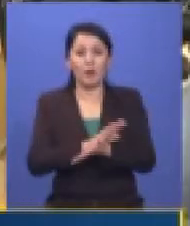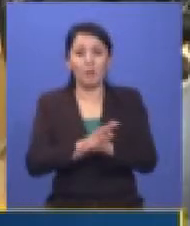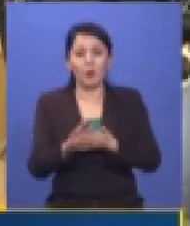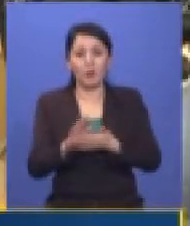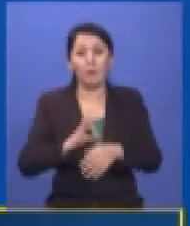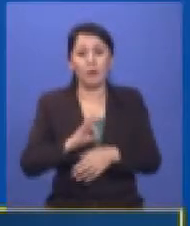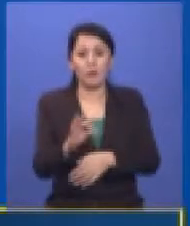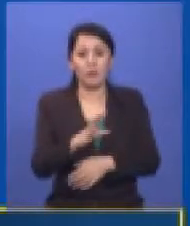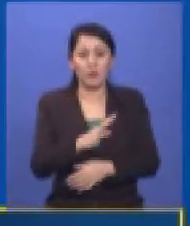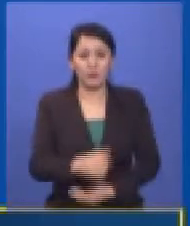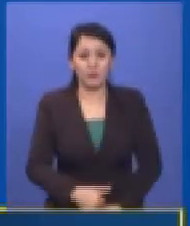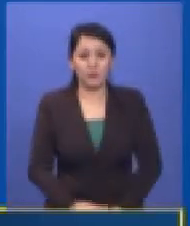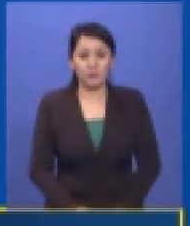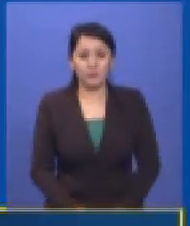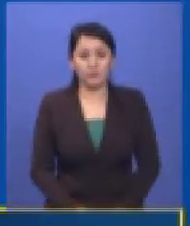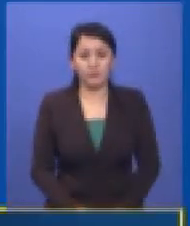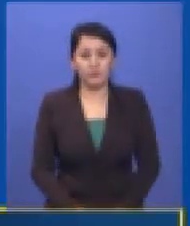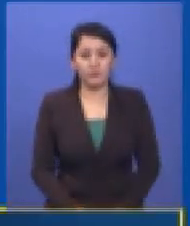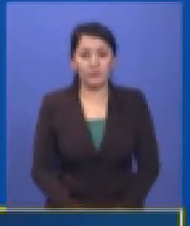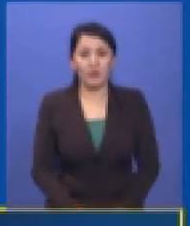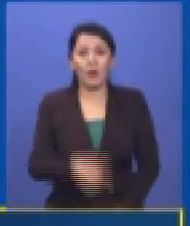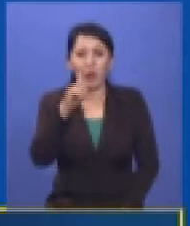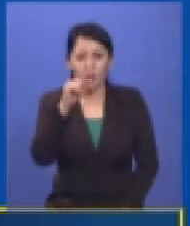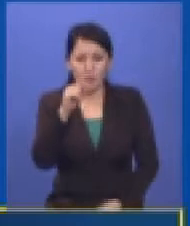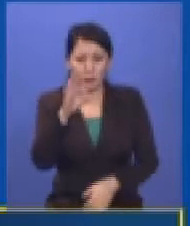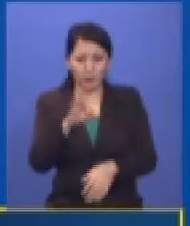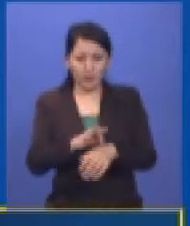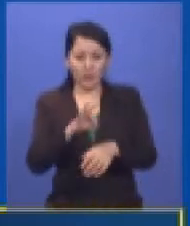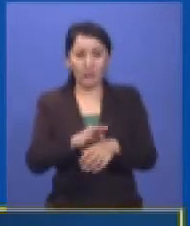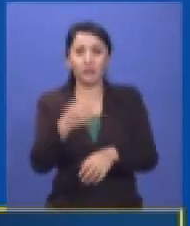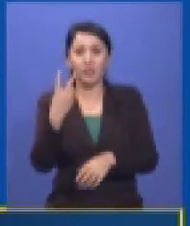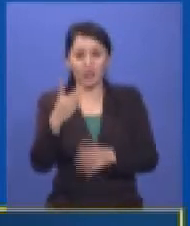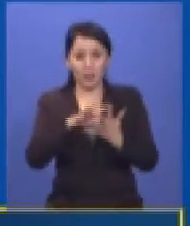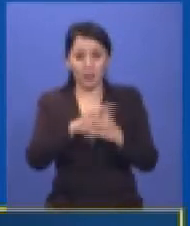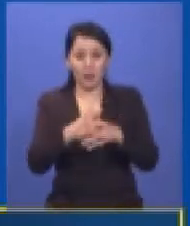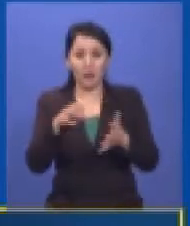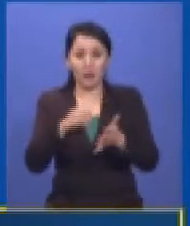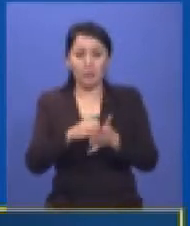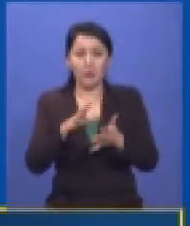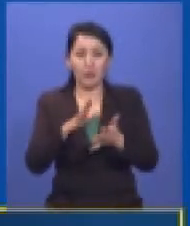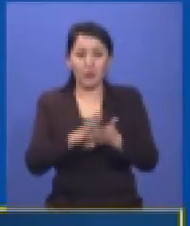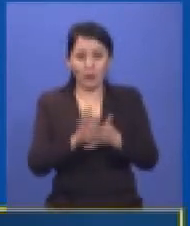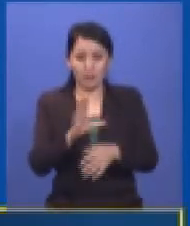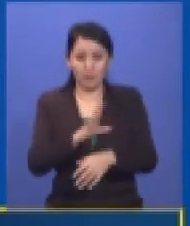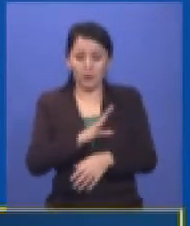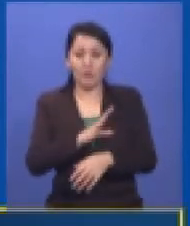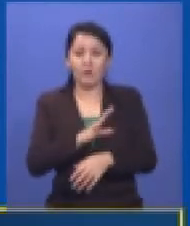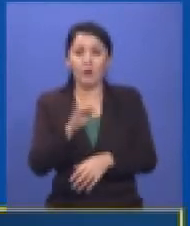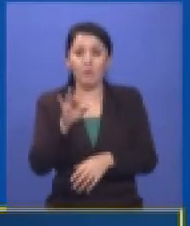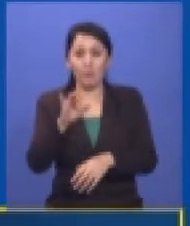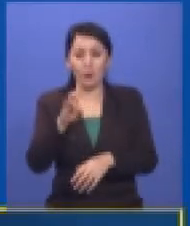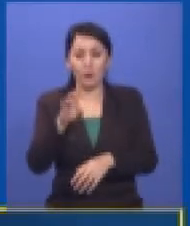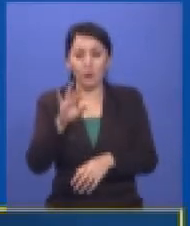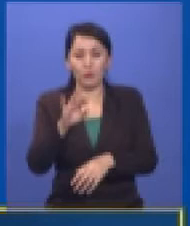жұмыстар жүргізілді. По результатам... Биыл құс тұмауы 2 елді мекенде тіркелді. Бұл Мағжан Жұмабаев ауданы, Лебяжі және Тимирязев